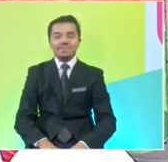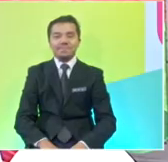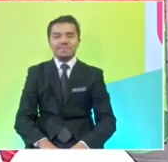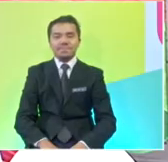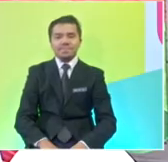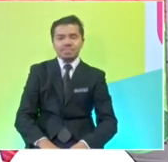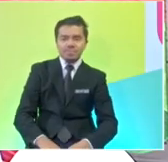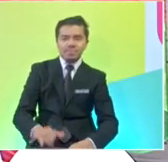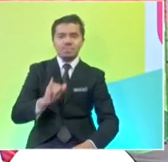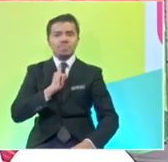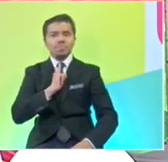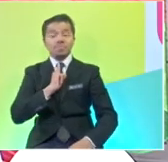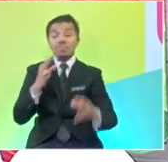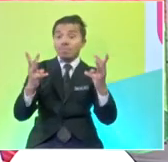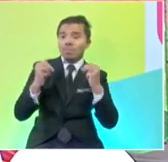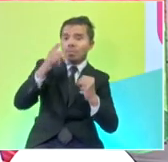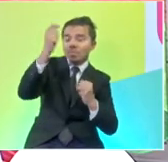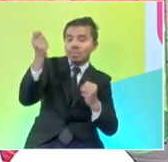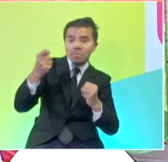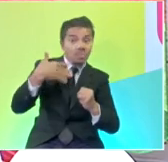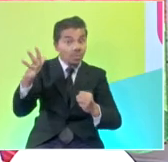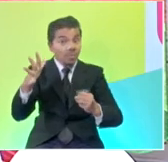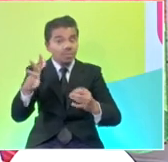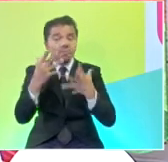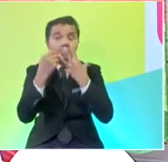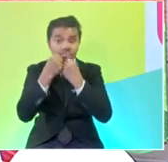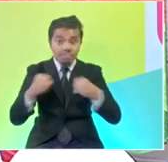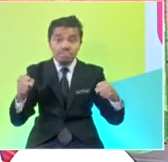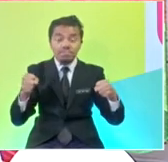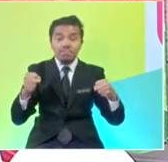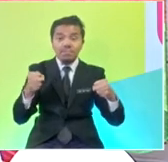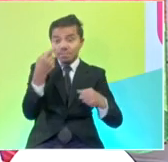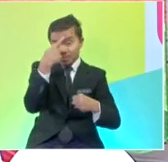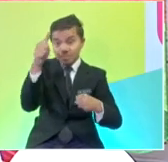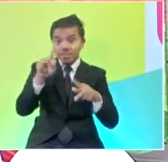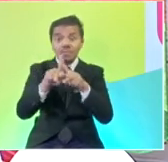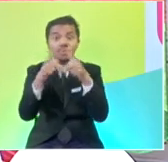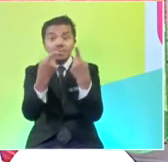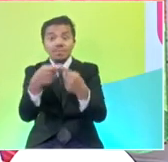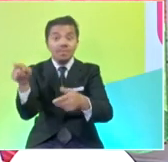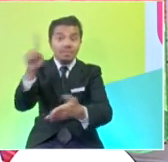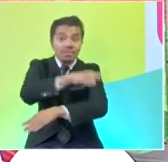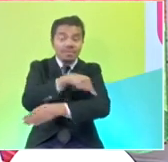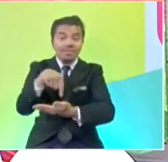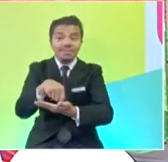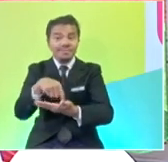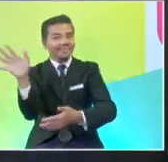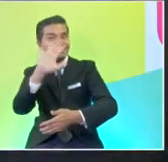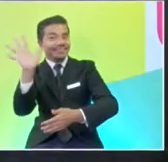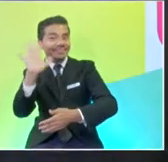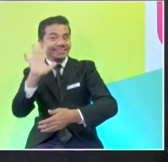kawan-kawan di rumah Semua dah sejuta untuk kelas kita hari ini kalau ada video boleh lomba dzikir